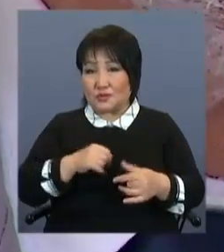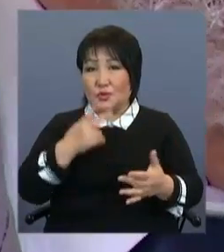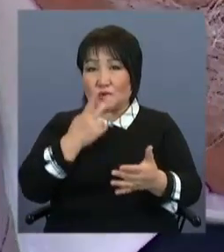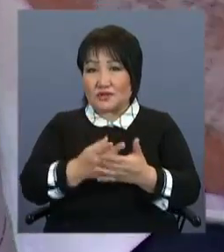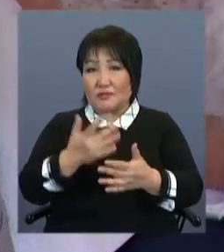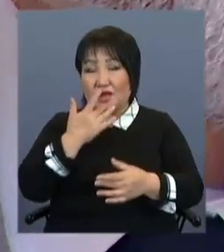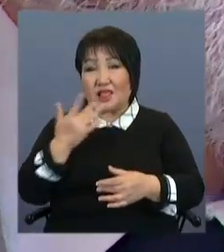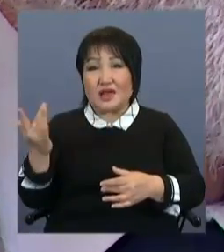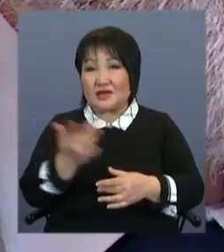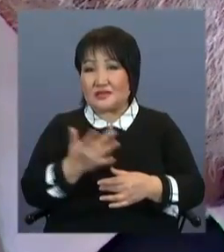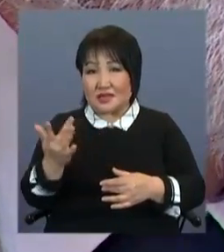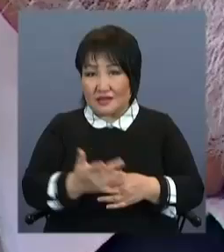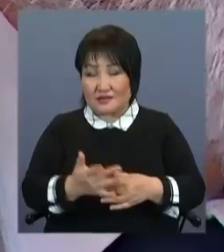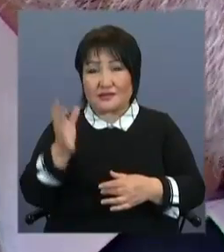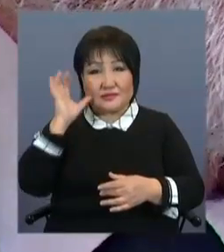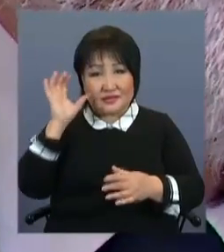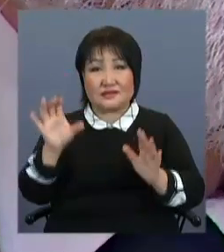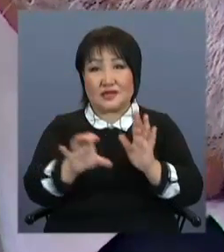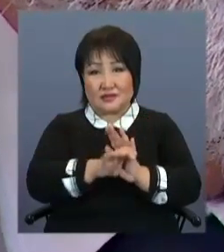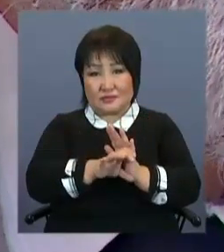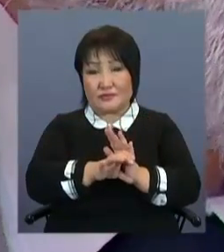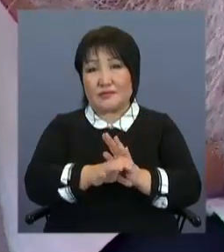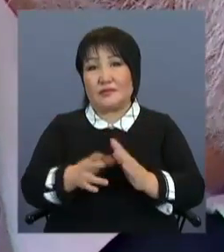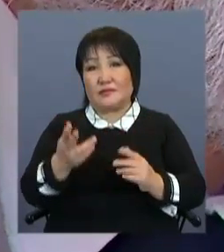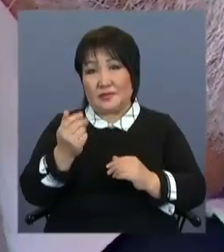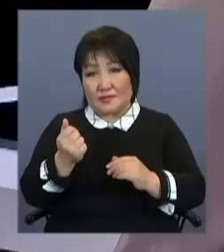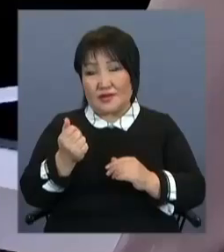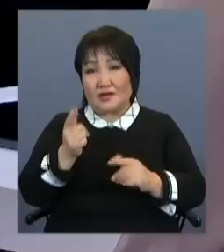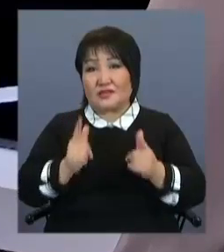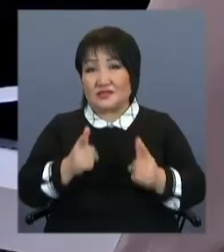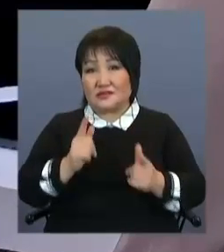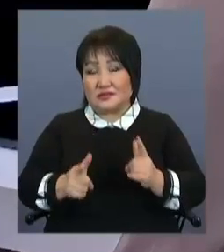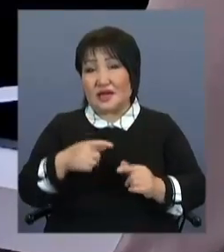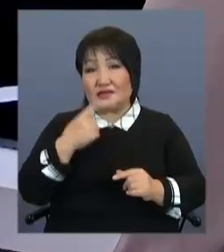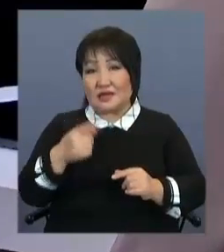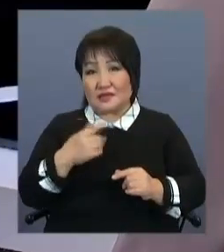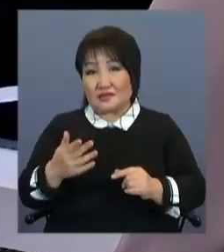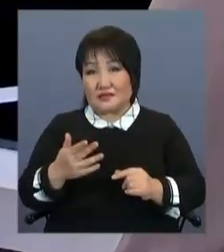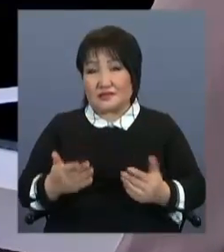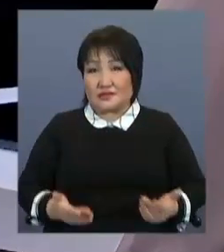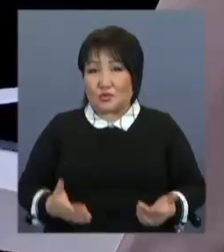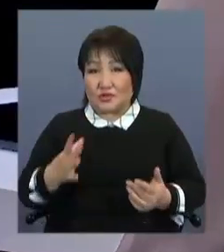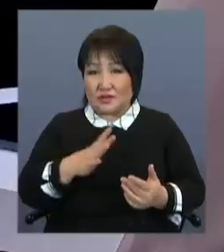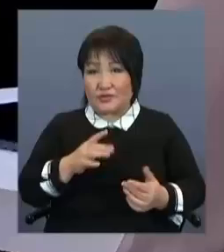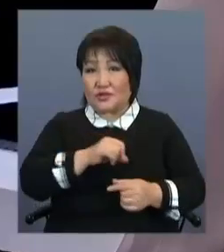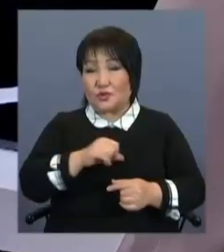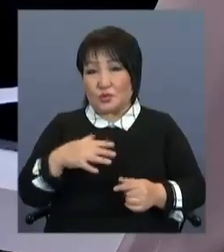лекцияларын тыңдадым. Шынымды айтайын, пірім болғаннан кейін менің өзім де бір